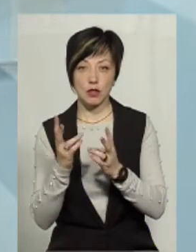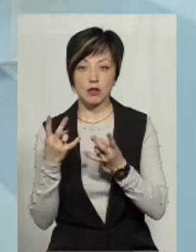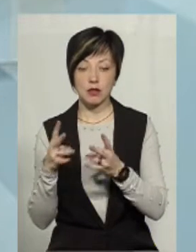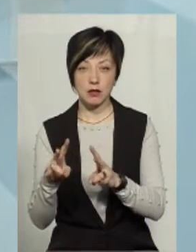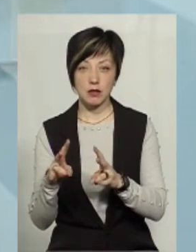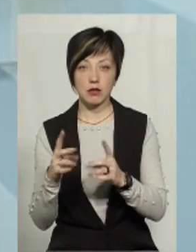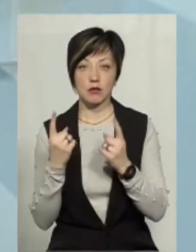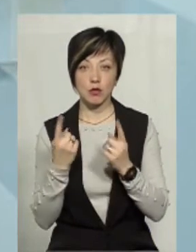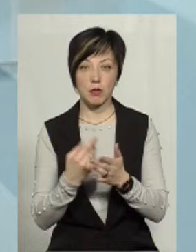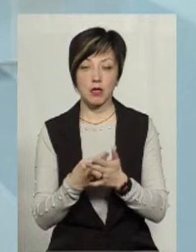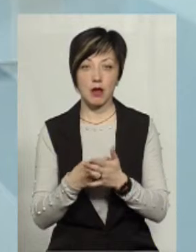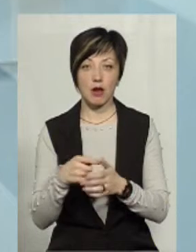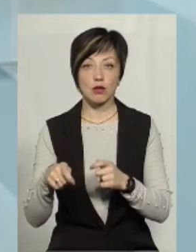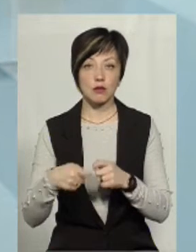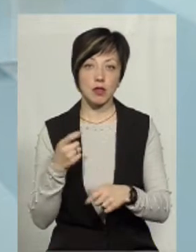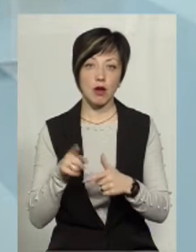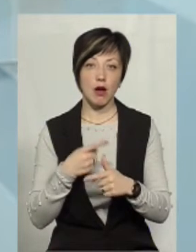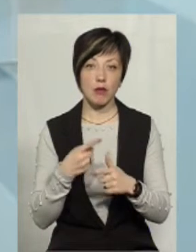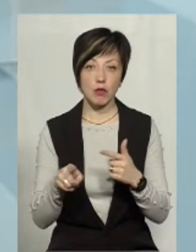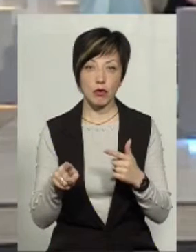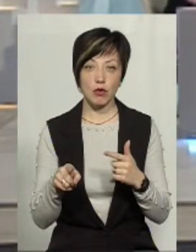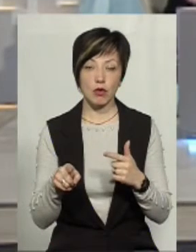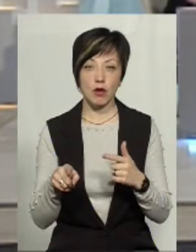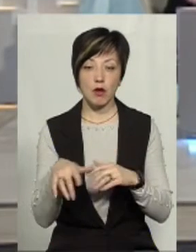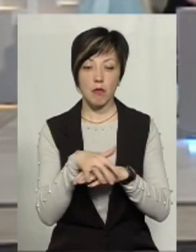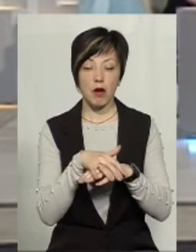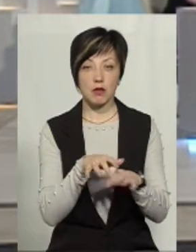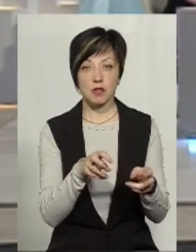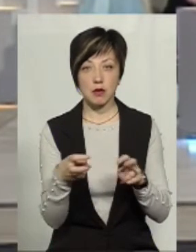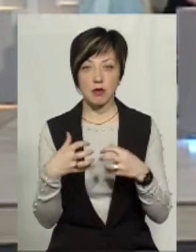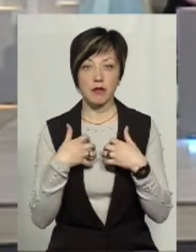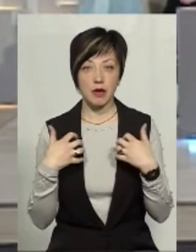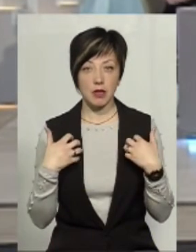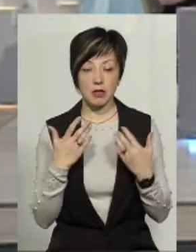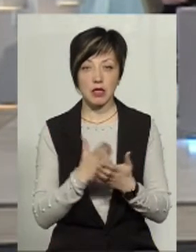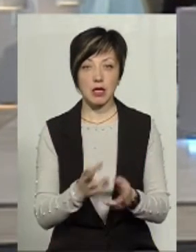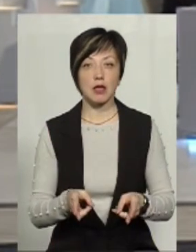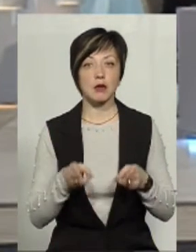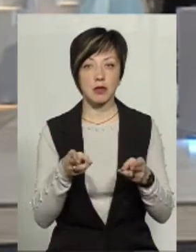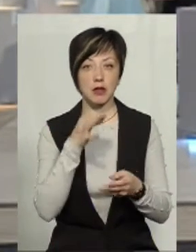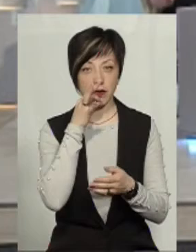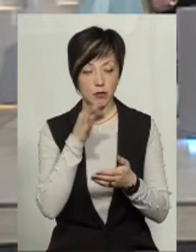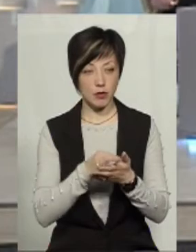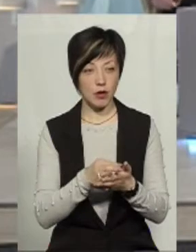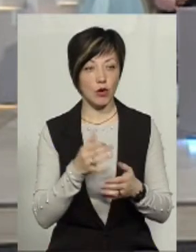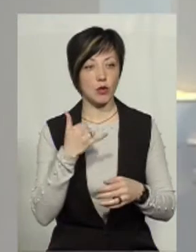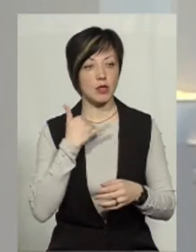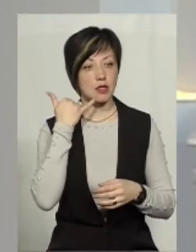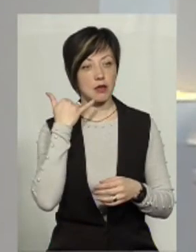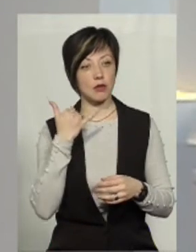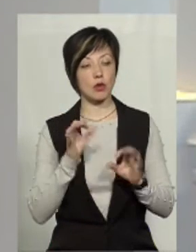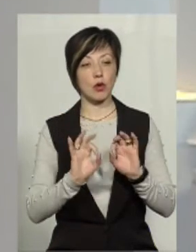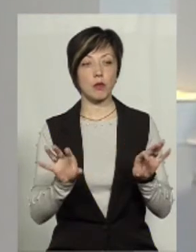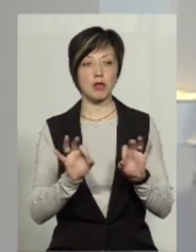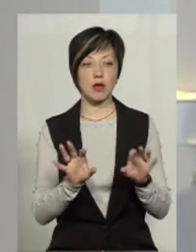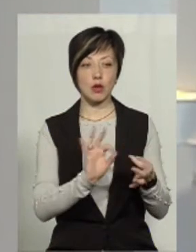завдано значного матеріального збитку або масова загибель тварин, вже є кримінальна відповідальність до 10 років. У нас є телефонний коментар,